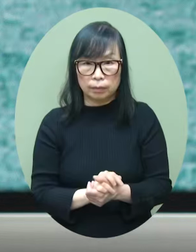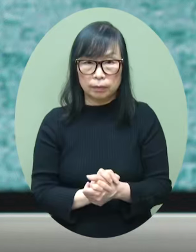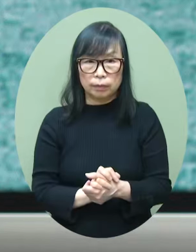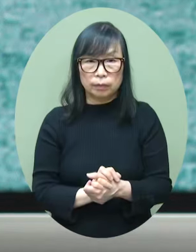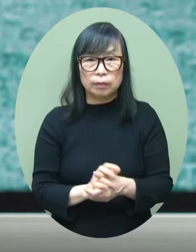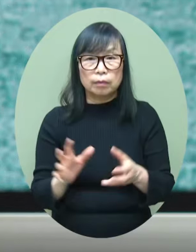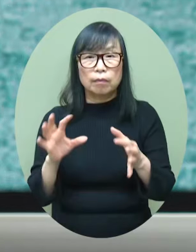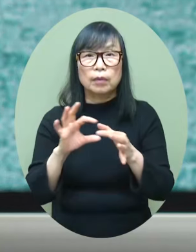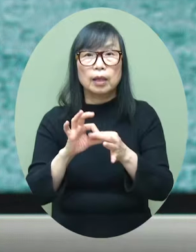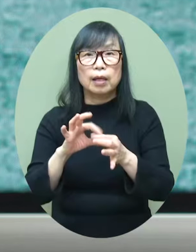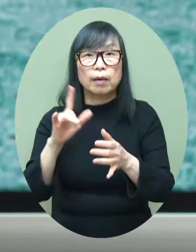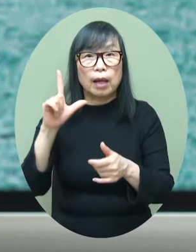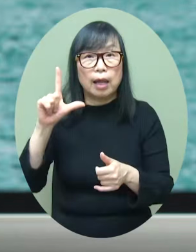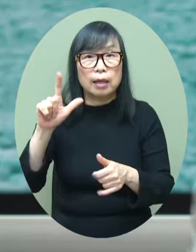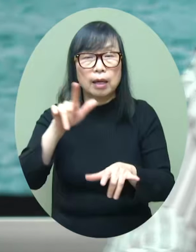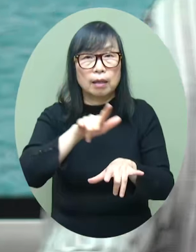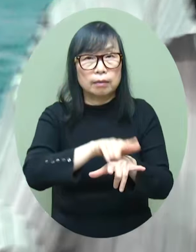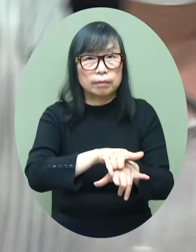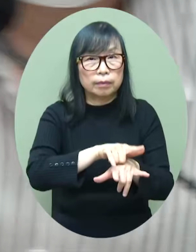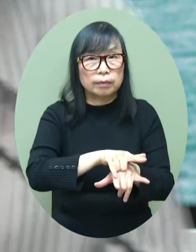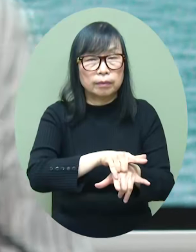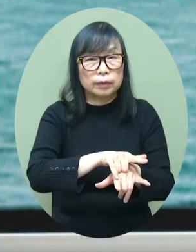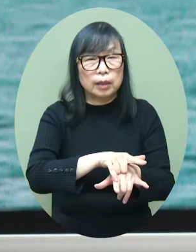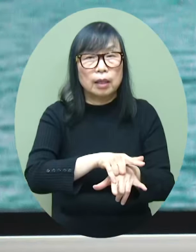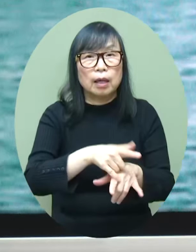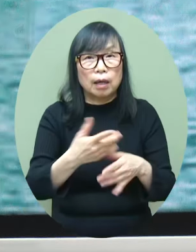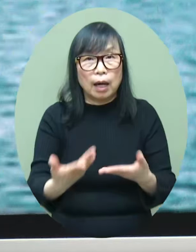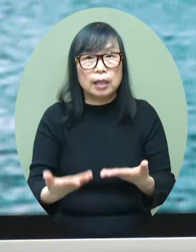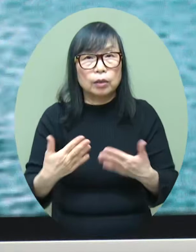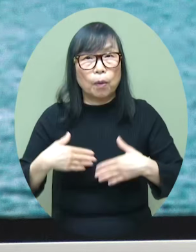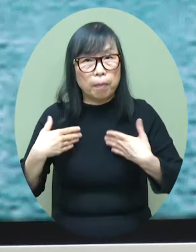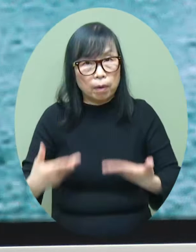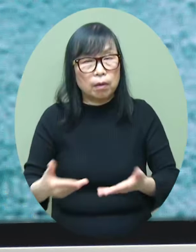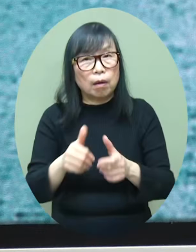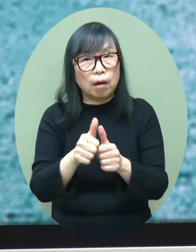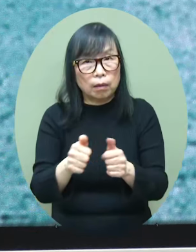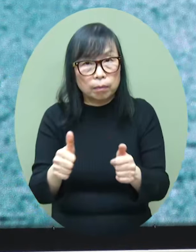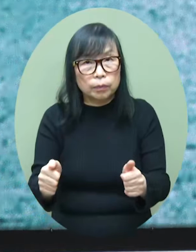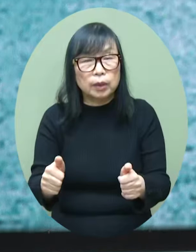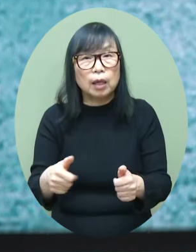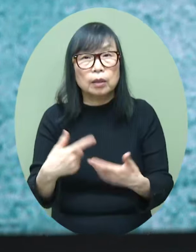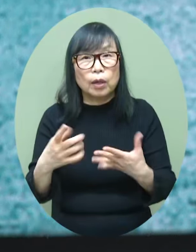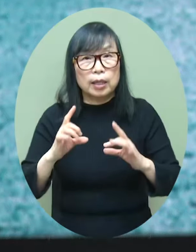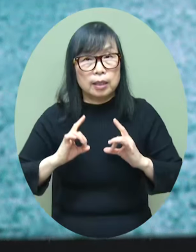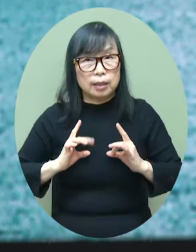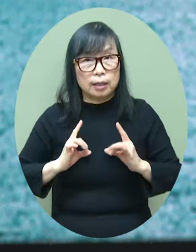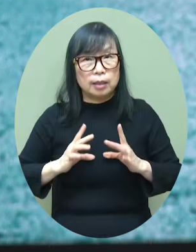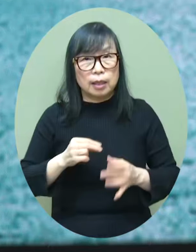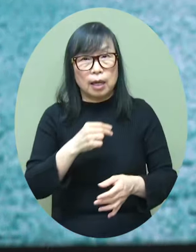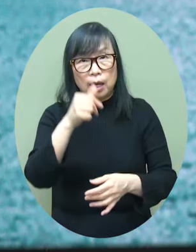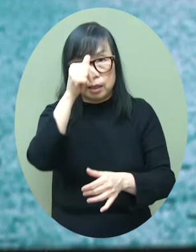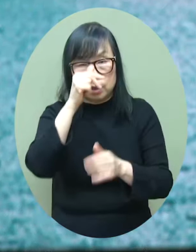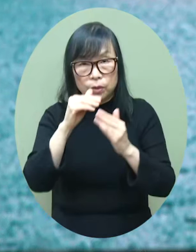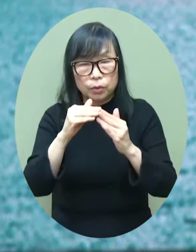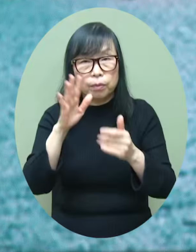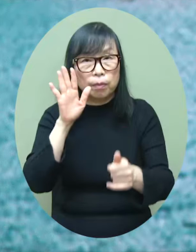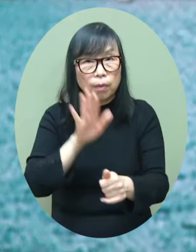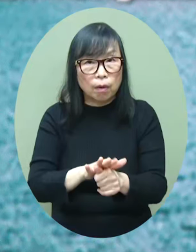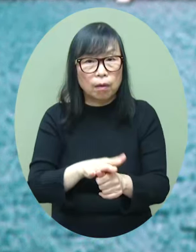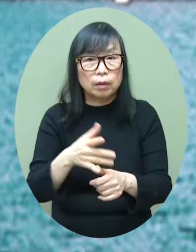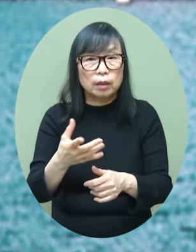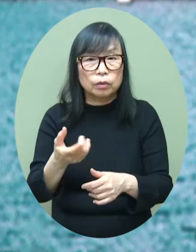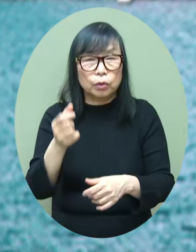關於個李嘉誠基金會嗰度咧，我哋都喺度都表達個感謝啦，同埋亦都私家醫院嘅協助。咁喺我隊員